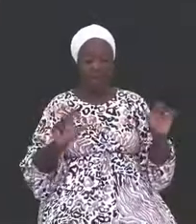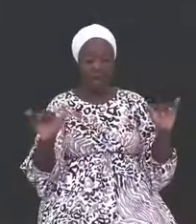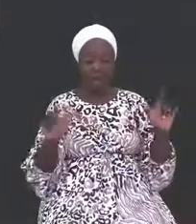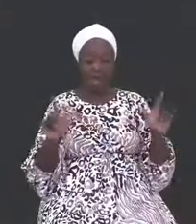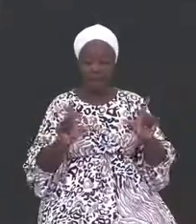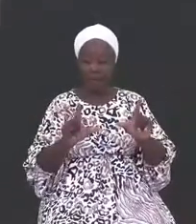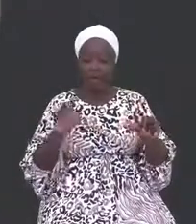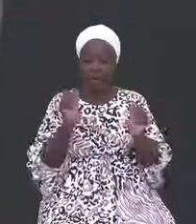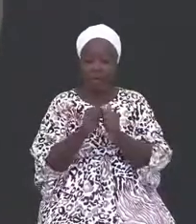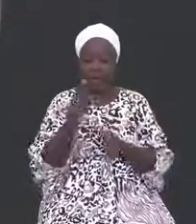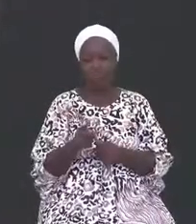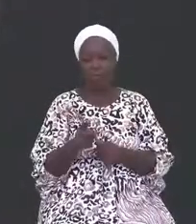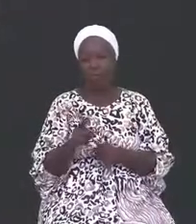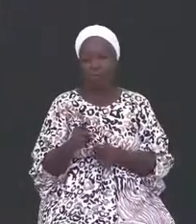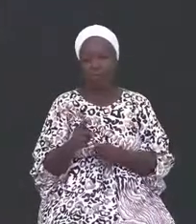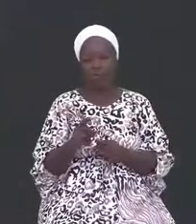toi.